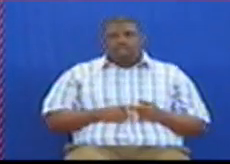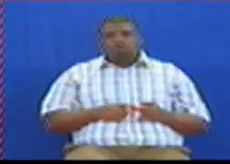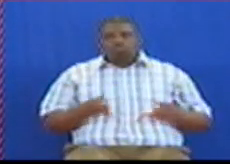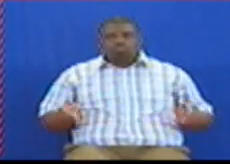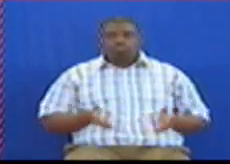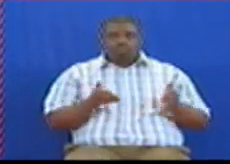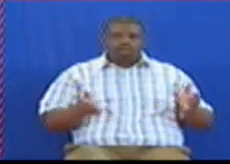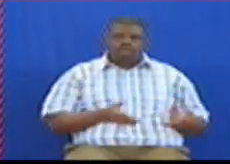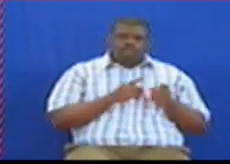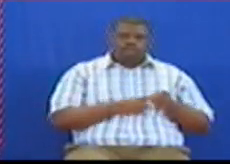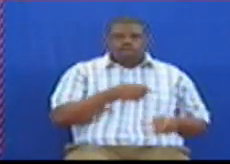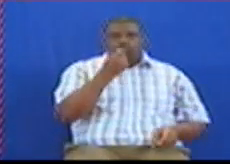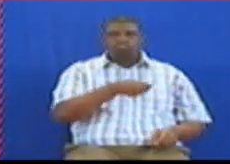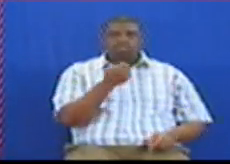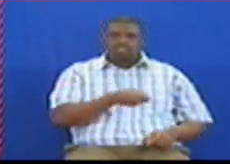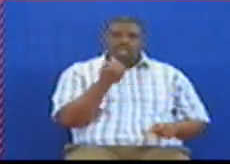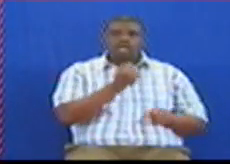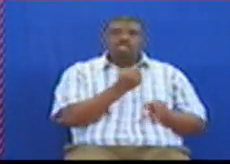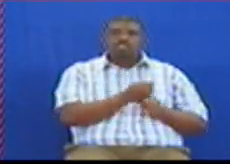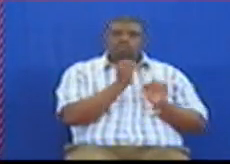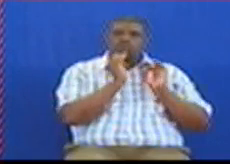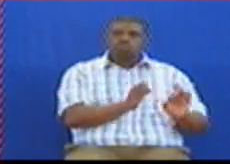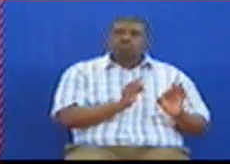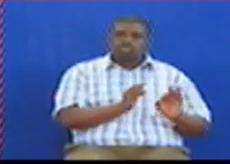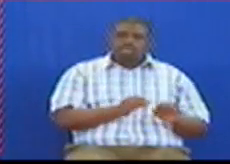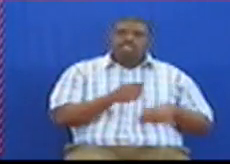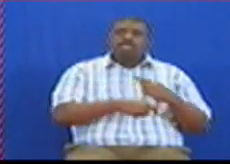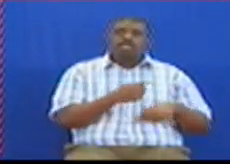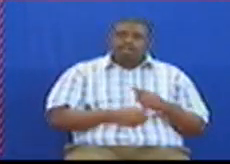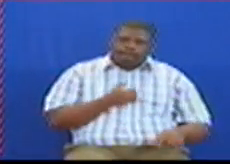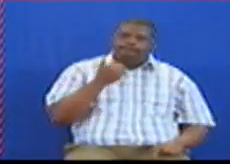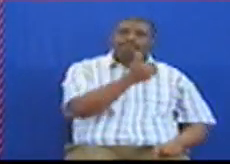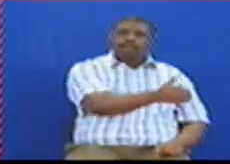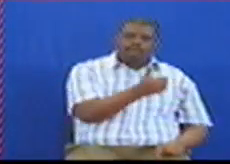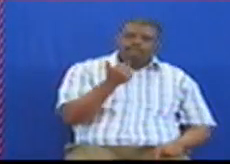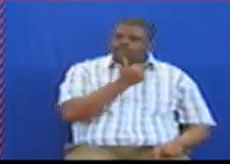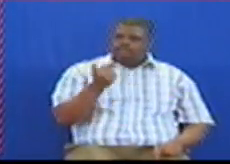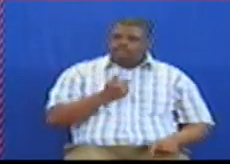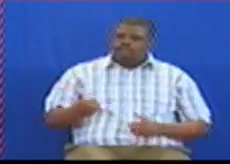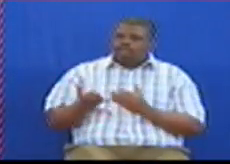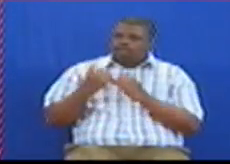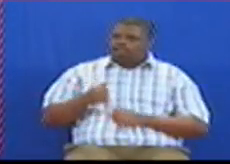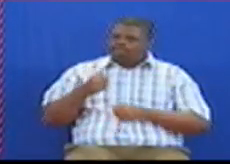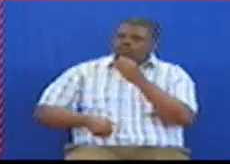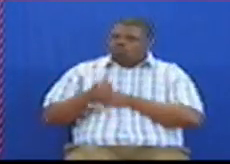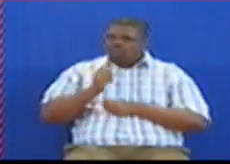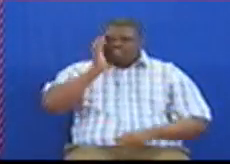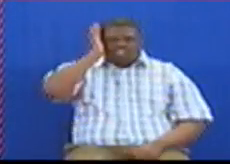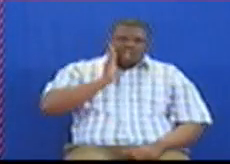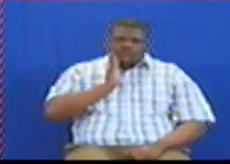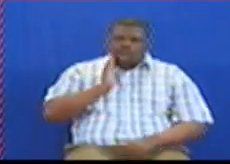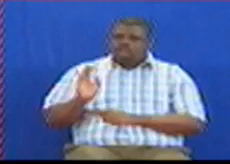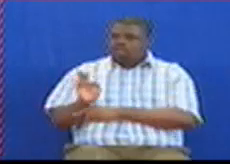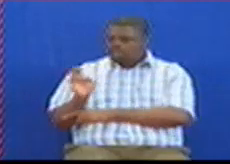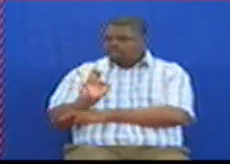hamasa. Tunakupongeza sana, unafanya kazi nzuri. Songa mbele kwa sababu Tanzania inahitaji viongozi vijana ambao wanaweza kuisimamia